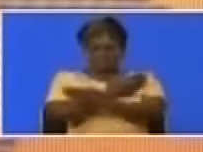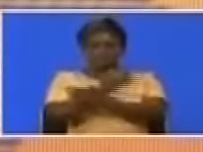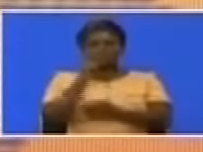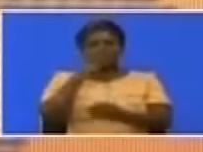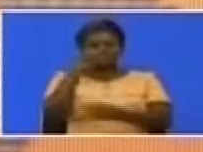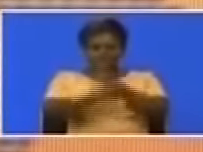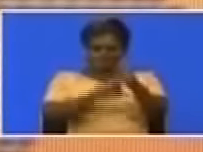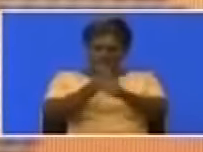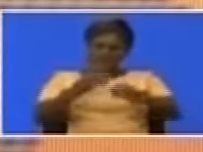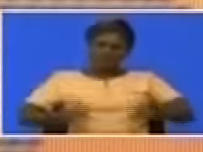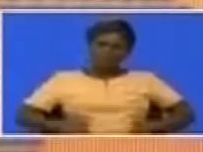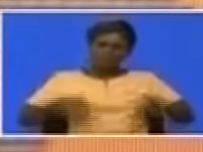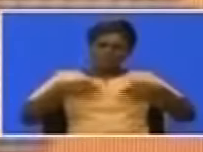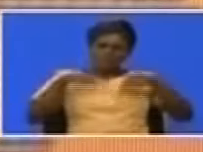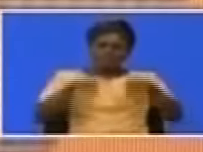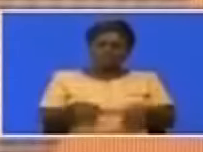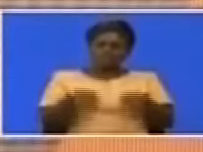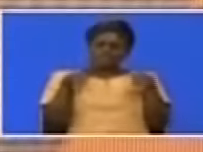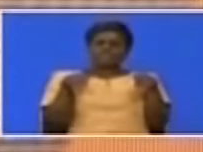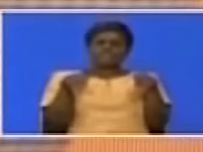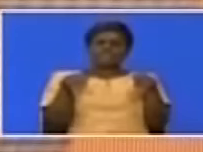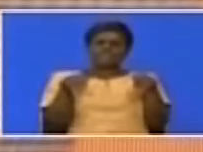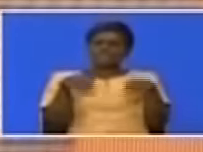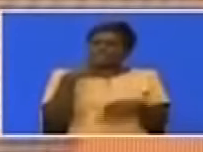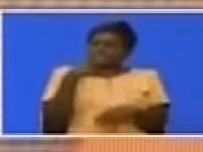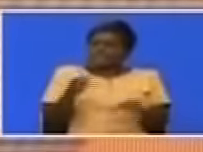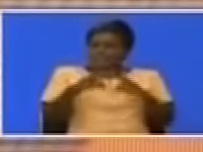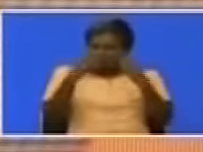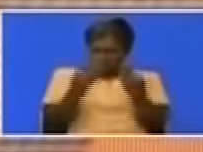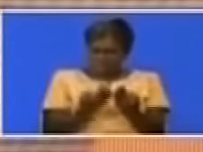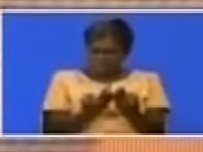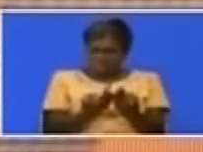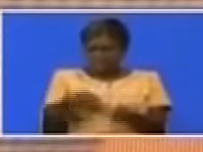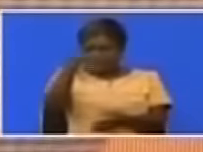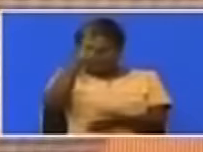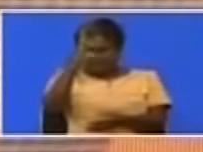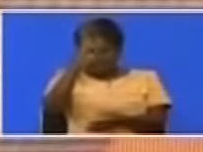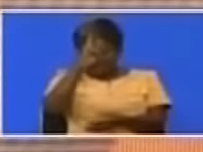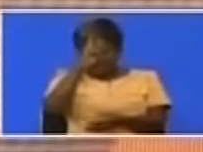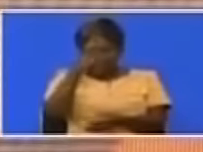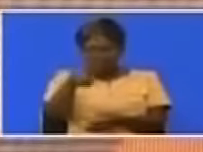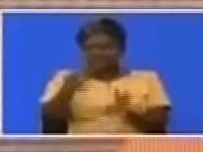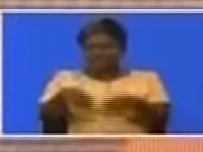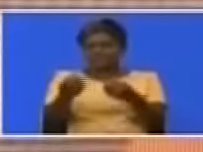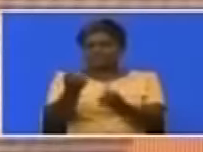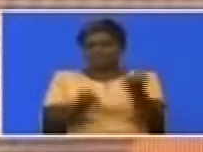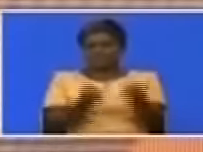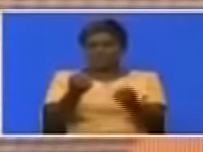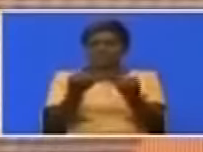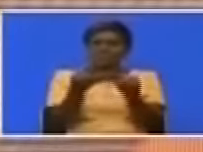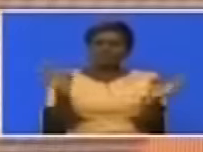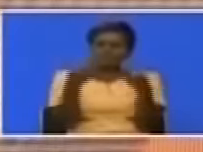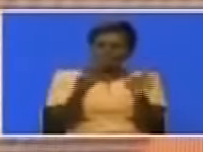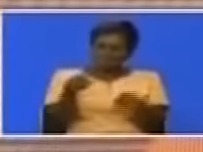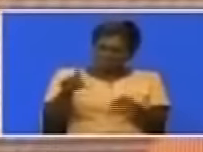mpya bado zinasubiri kutendewa haki. Familia hizo zinasema kuwa polisi aliyewakodisha wavulana hao gari yungali huru licha